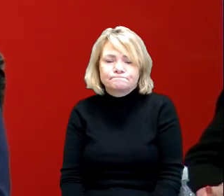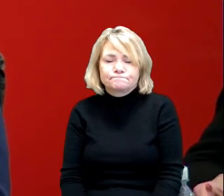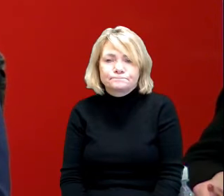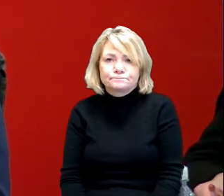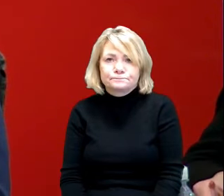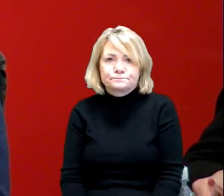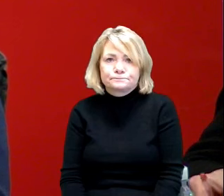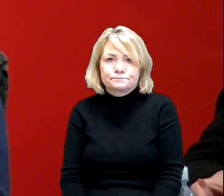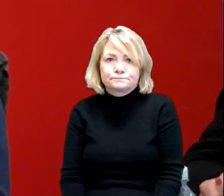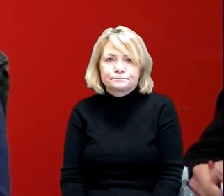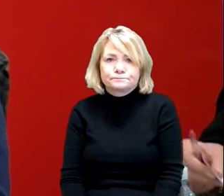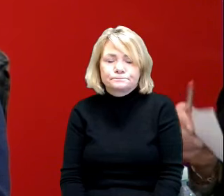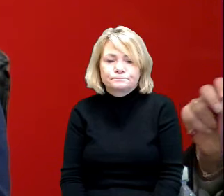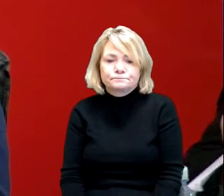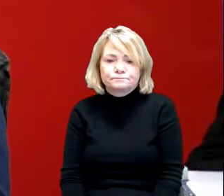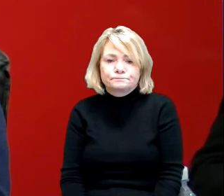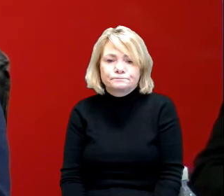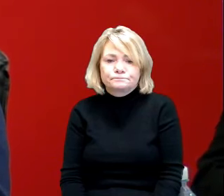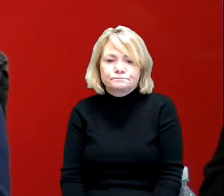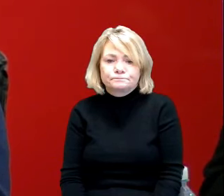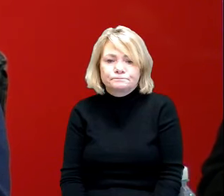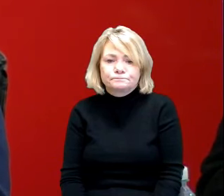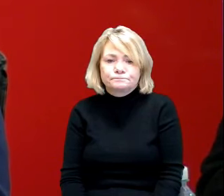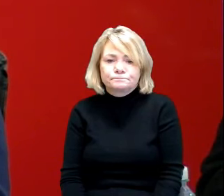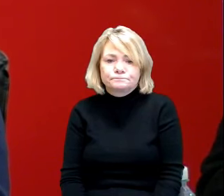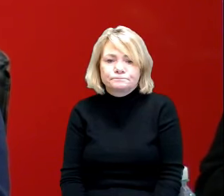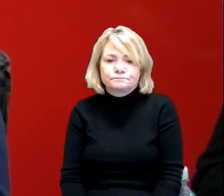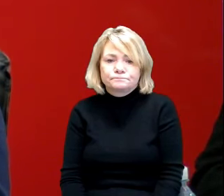a keisti struktūrą